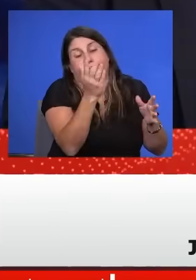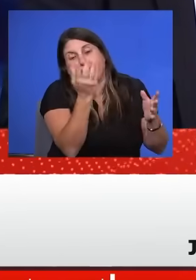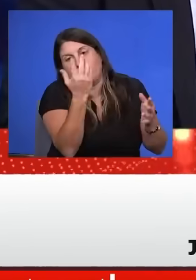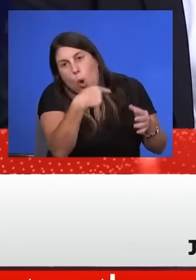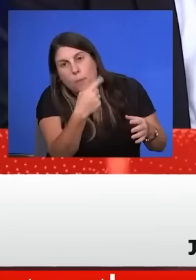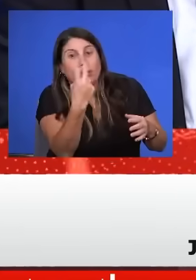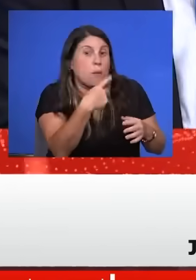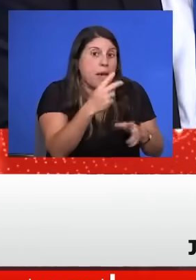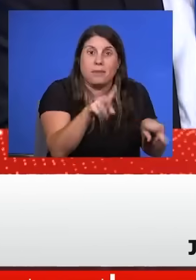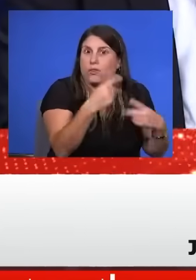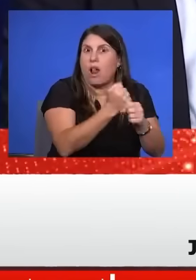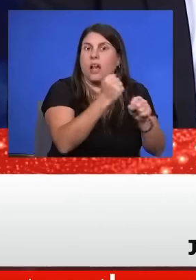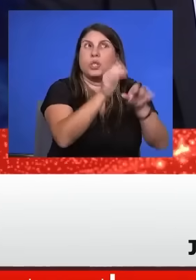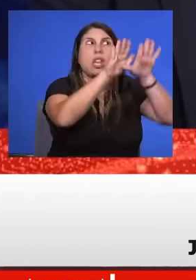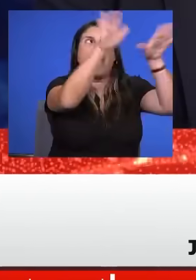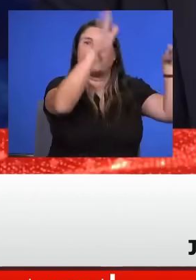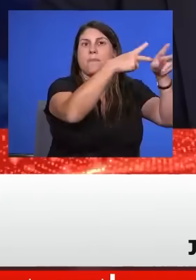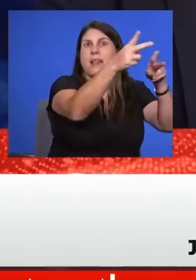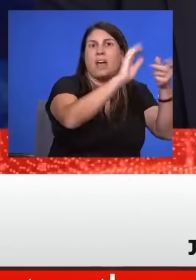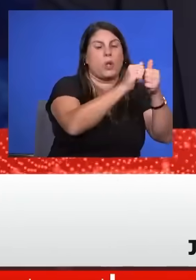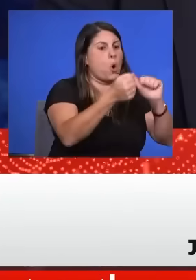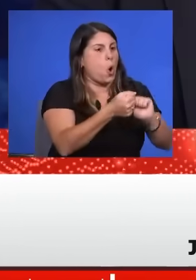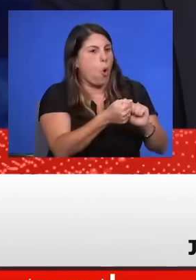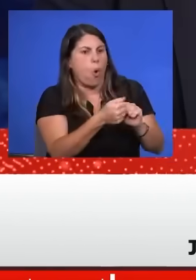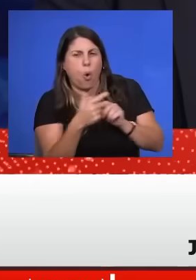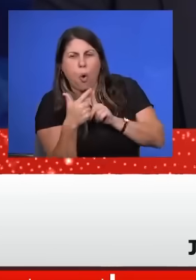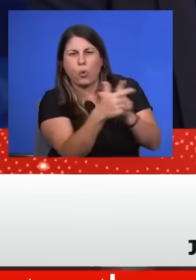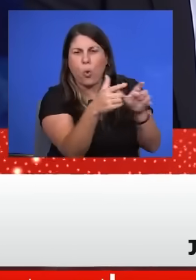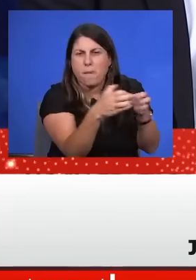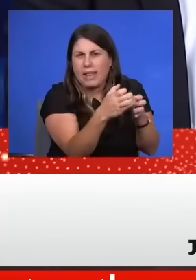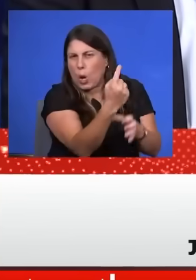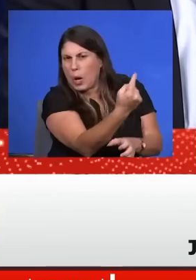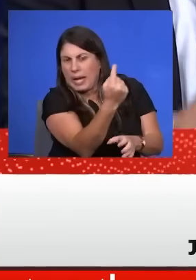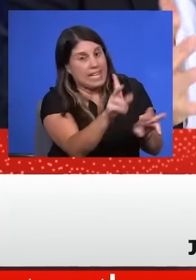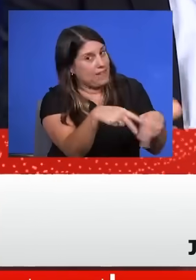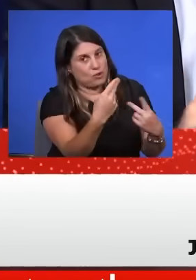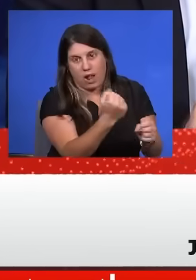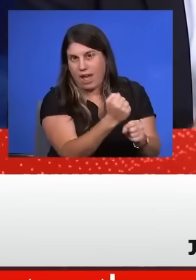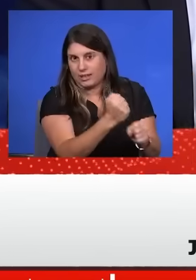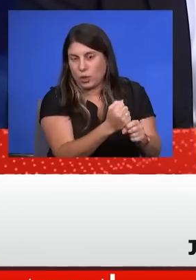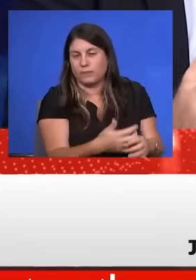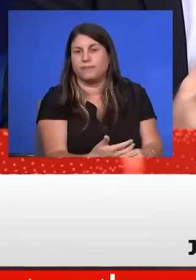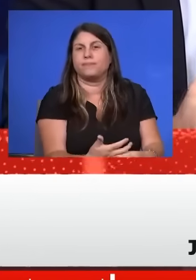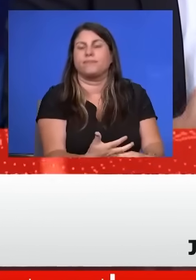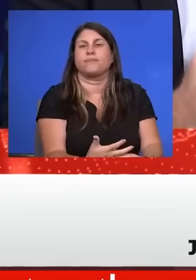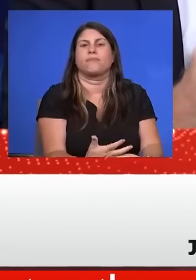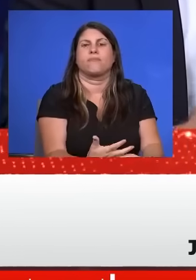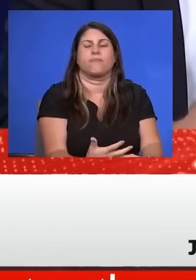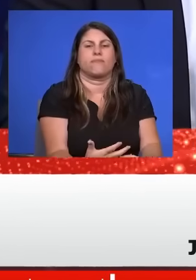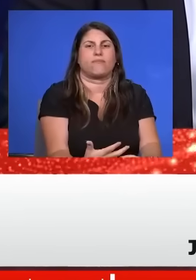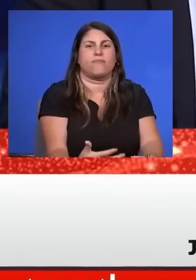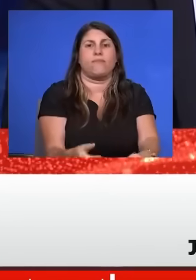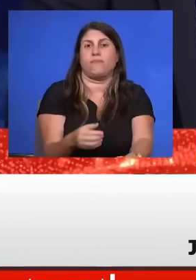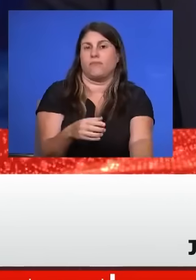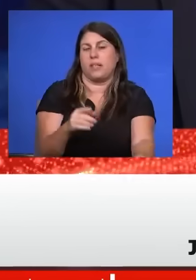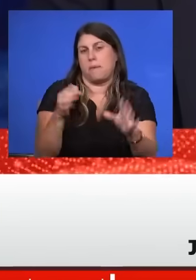מהאוויר בלבד, או באיזה פעולת קומנדו יחידה. וזה מתחבר למה שנראה בעולם כדאגה